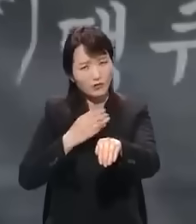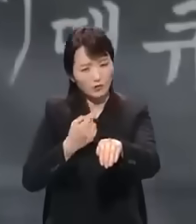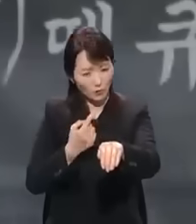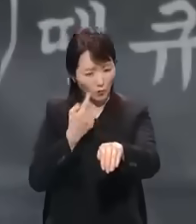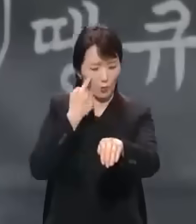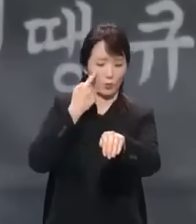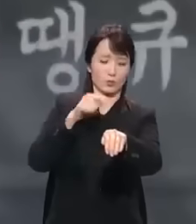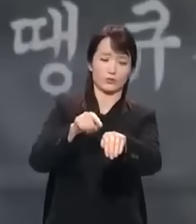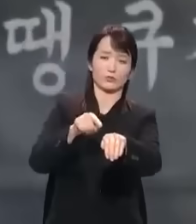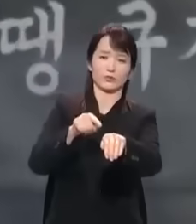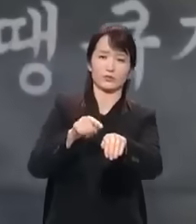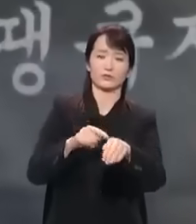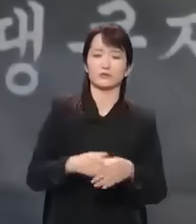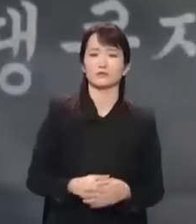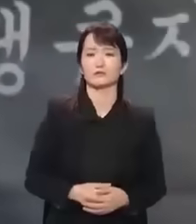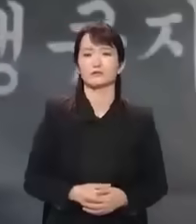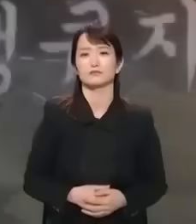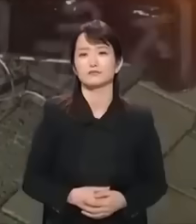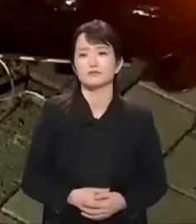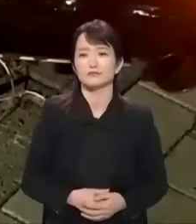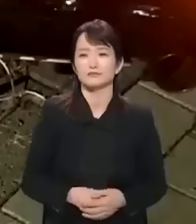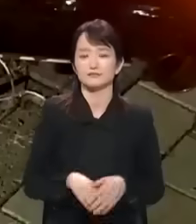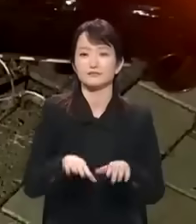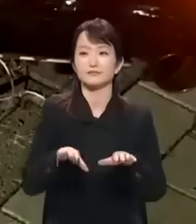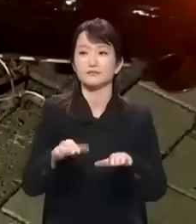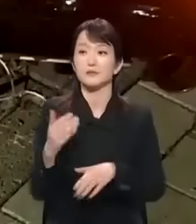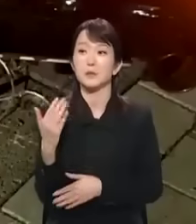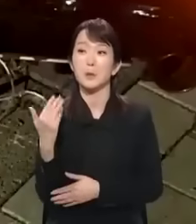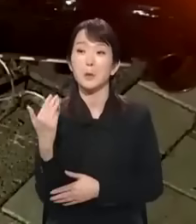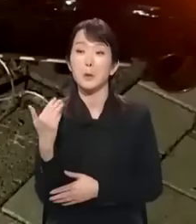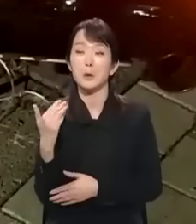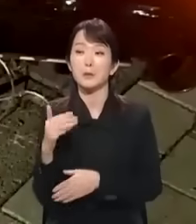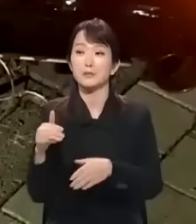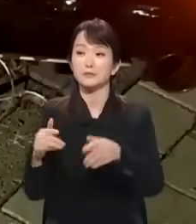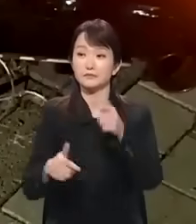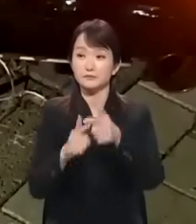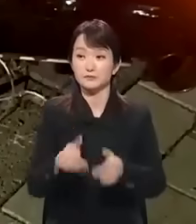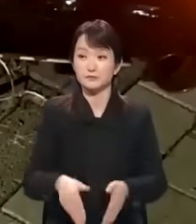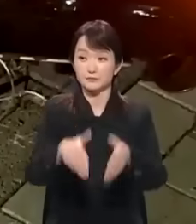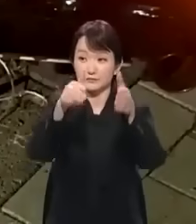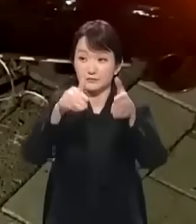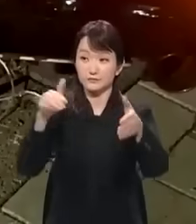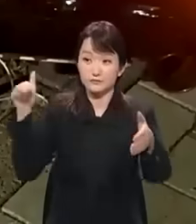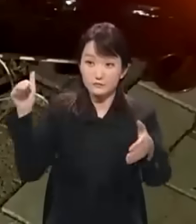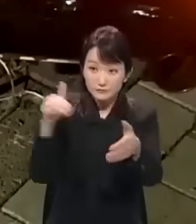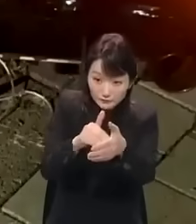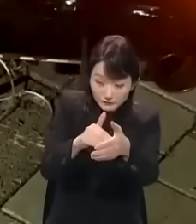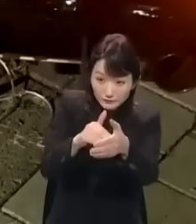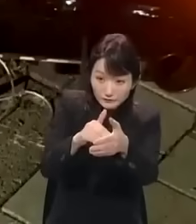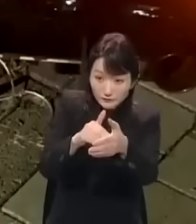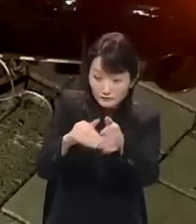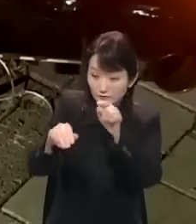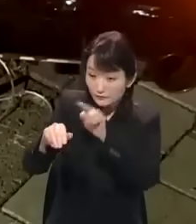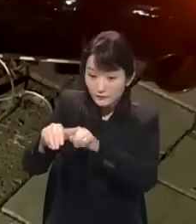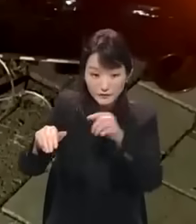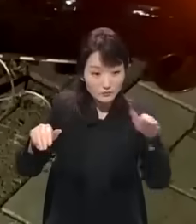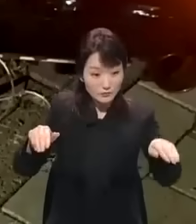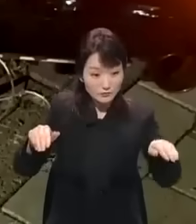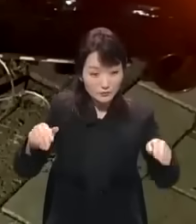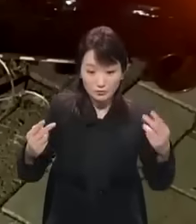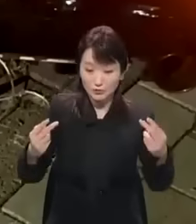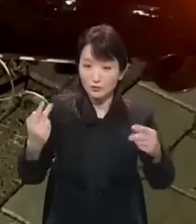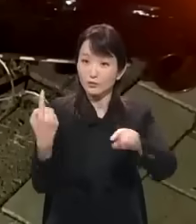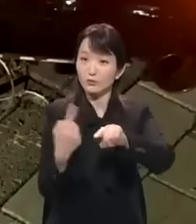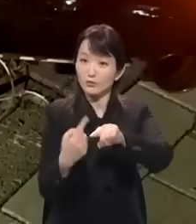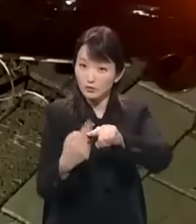올라오니까 그런데 이번에 조금 전에 보시 그 뺑이 차 똑같은 문구들이 있는 겁니다 저게 흔하지